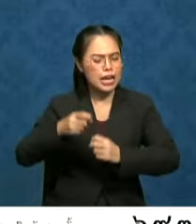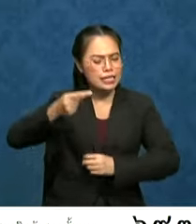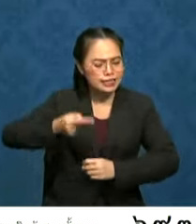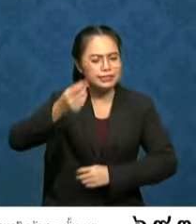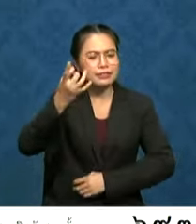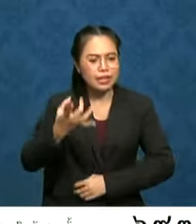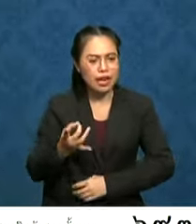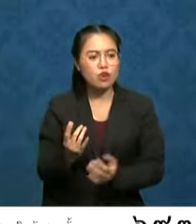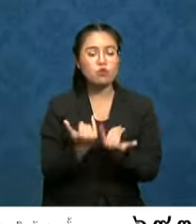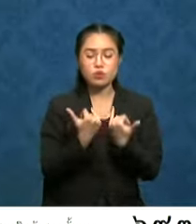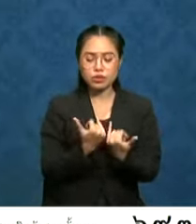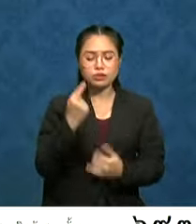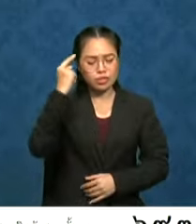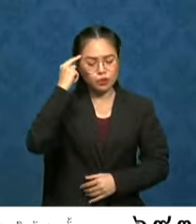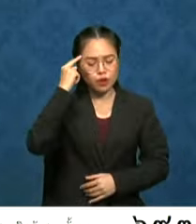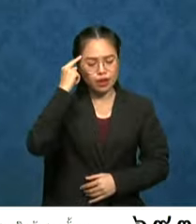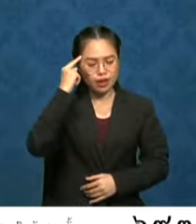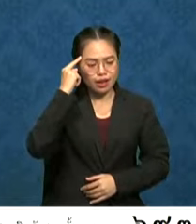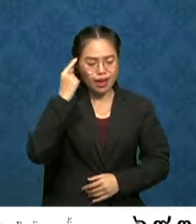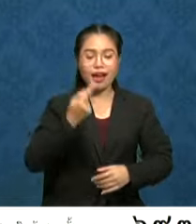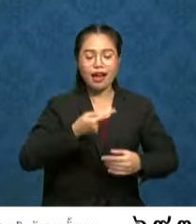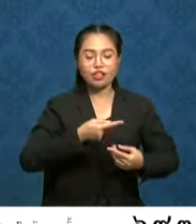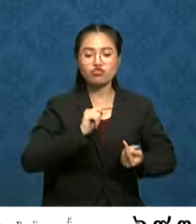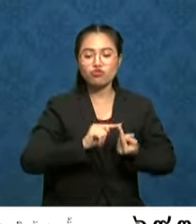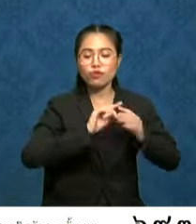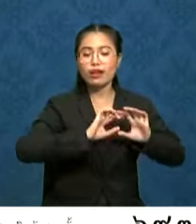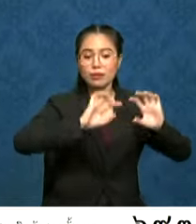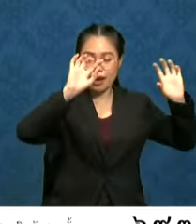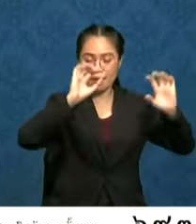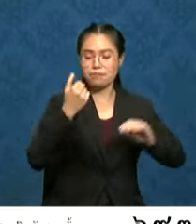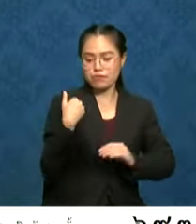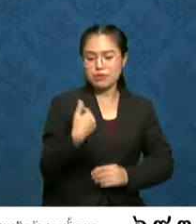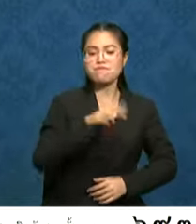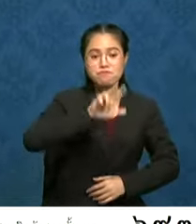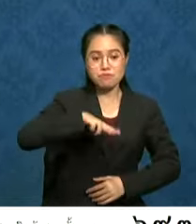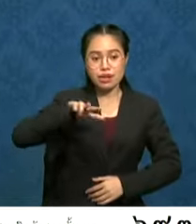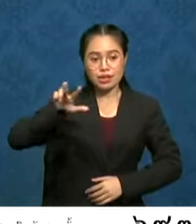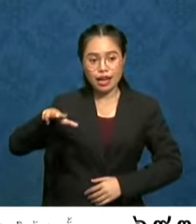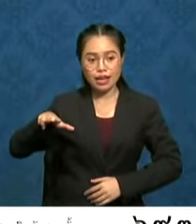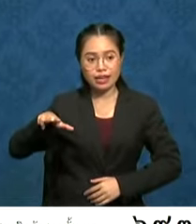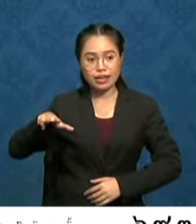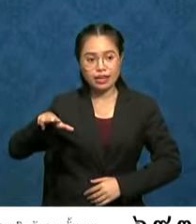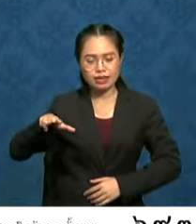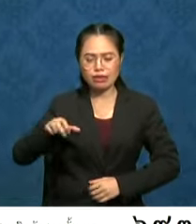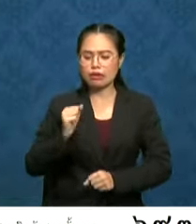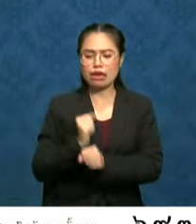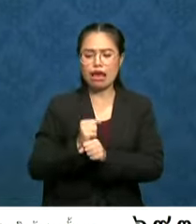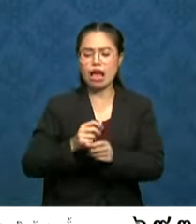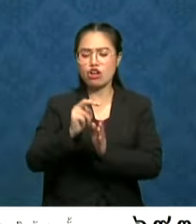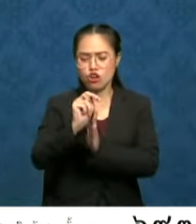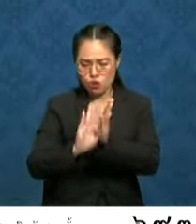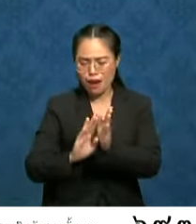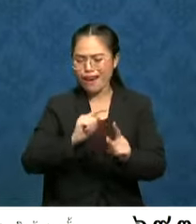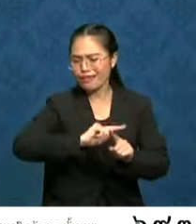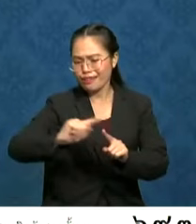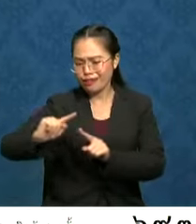ว่ารัฐบาลชุดนี้ที่มีพรรคเพื่อไทยเป็นแกนนำในการจัดตั้งรัฐบาลยังไม่ส่งมอบนโยบายหลายๆอย่างใน 1